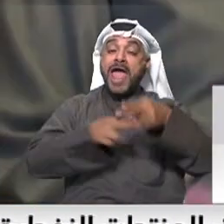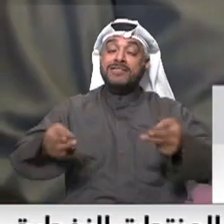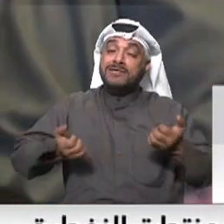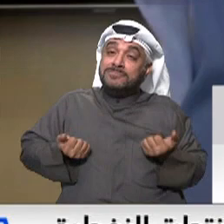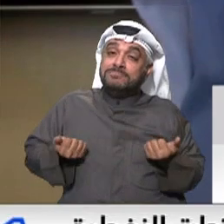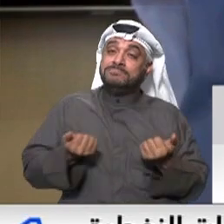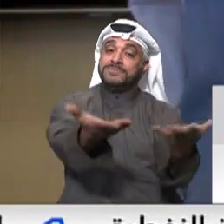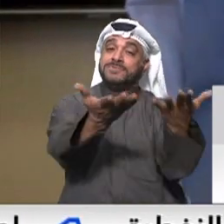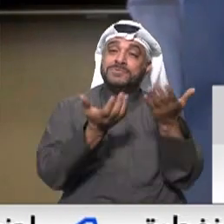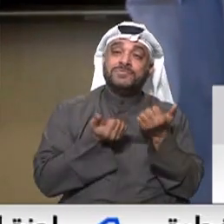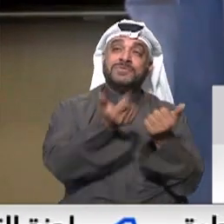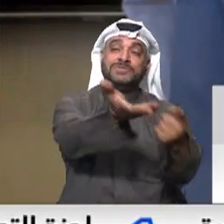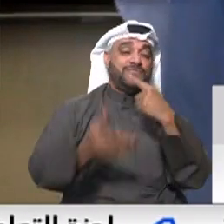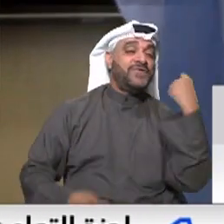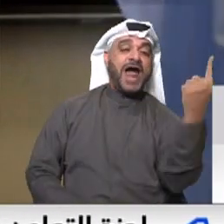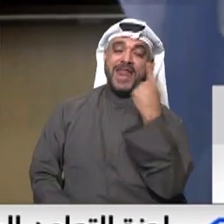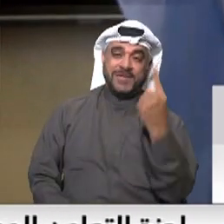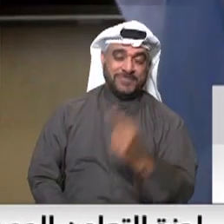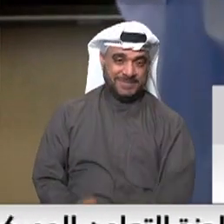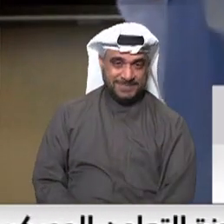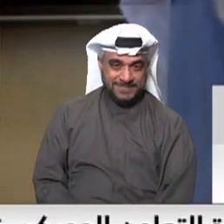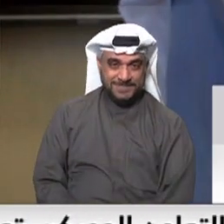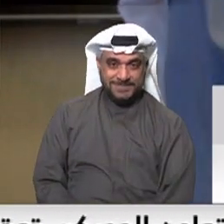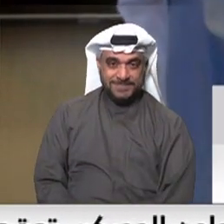الانساني اقليميا ودوليا